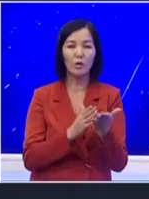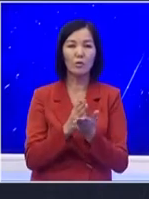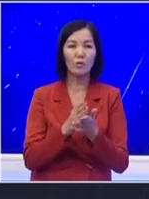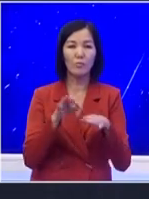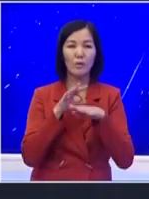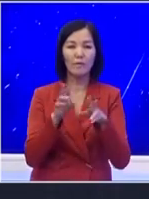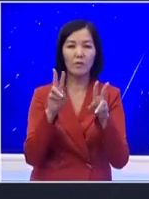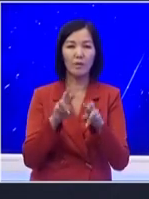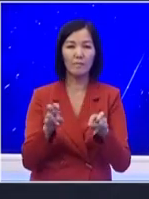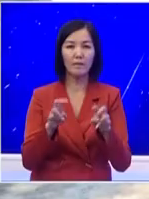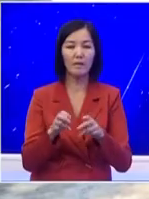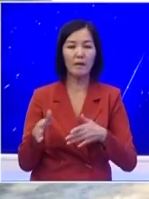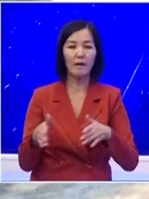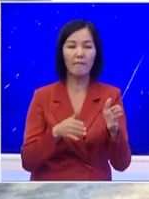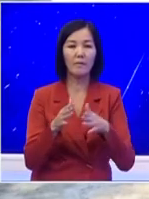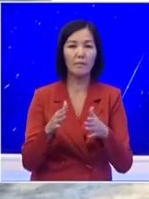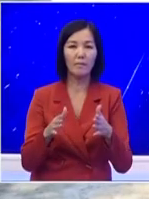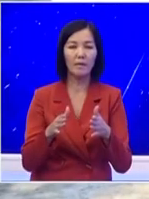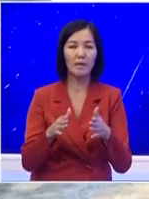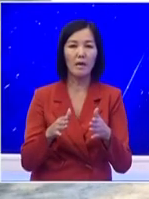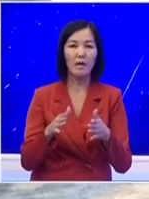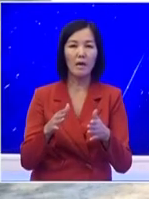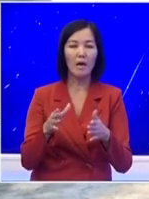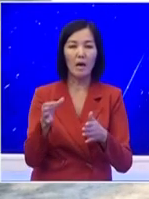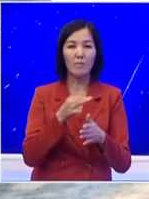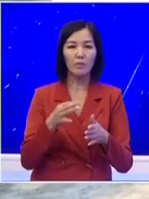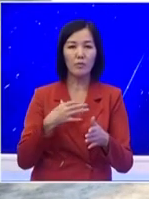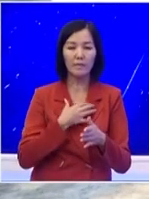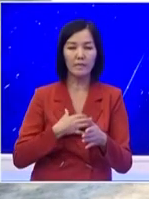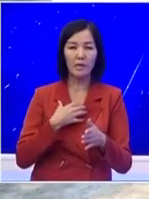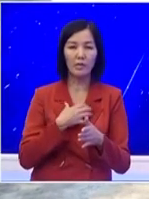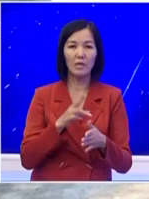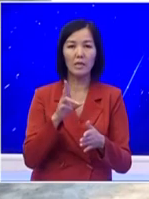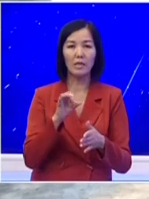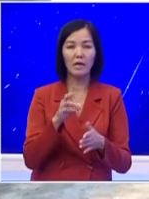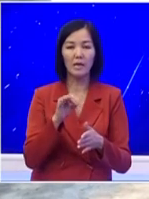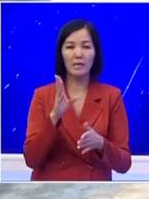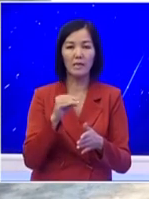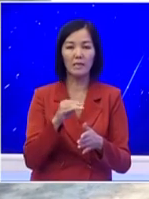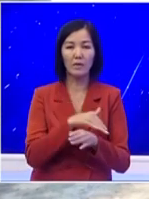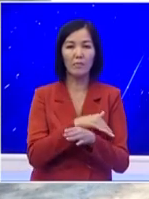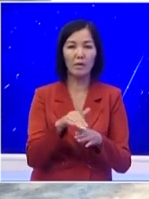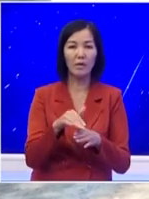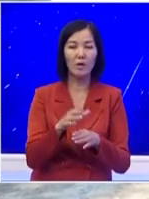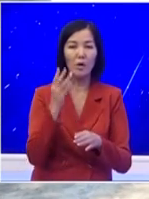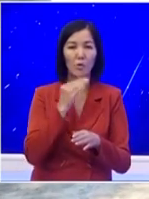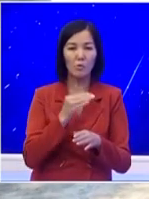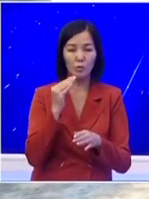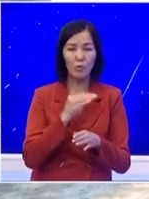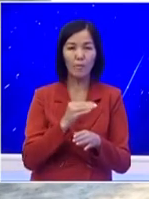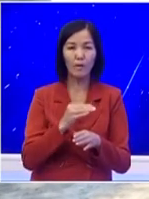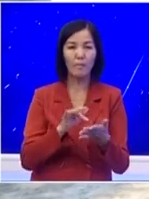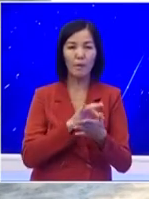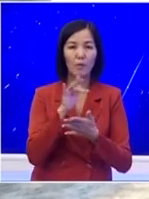проведено обследование автомобильных дорог областного значения Каратальского района, также улично-дорожная сеть города Уштебе. По